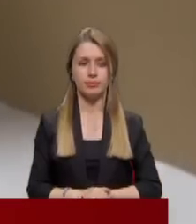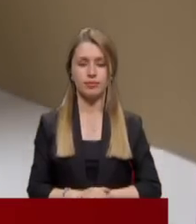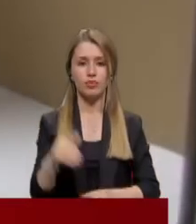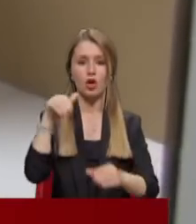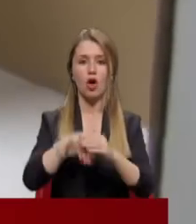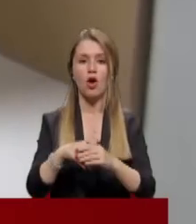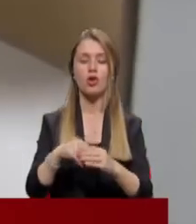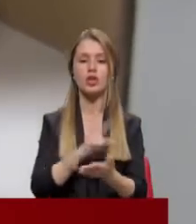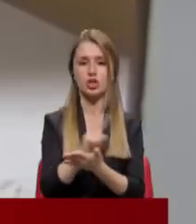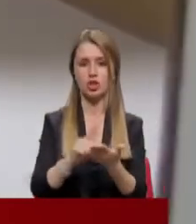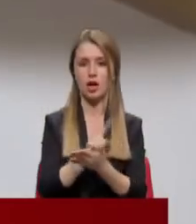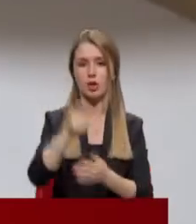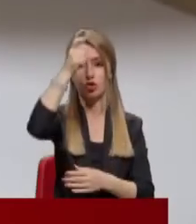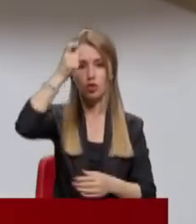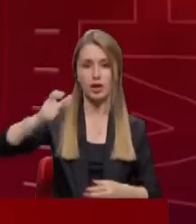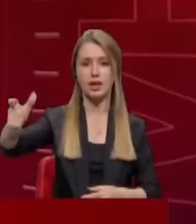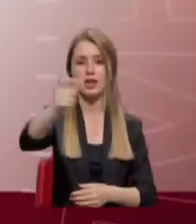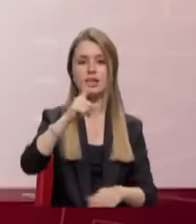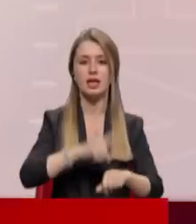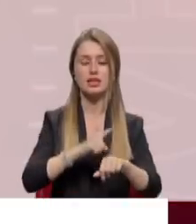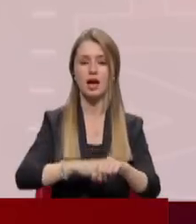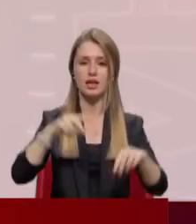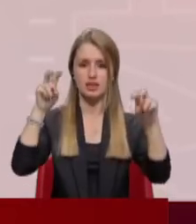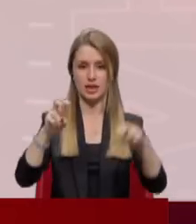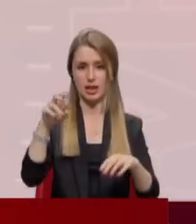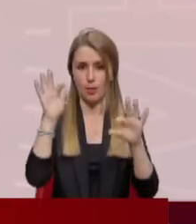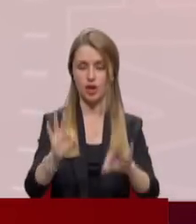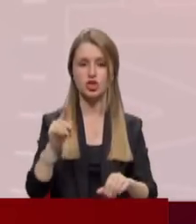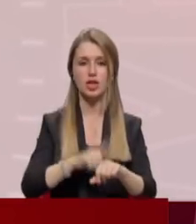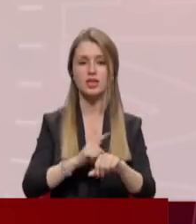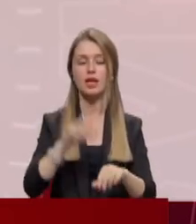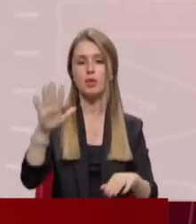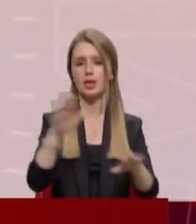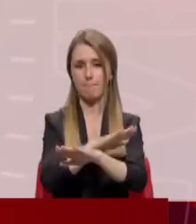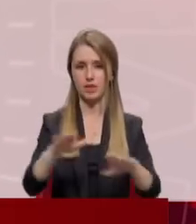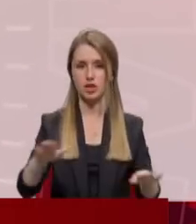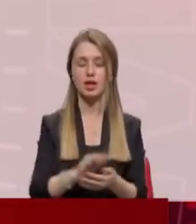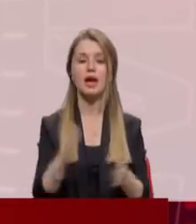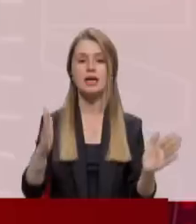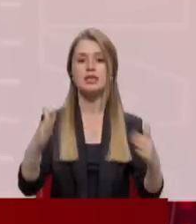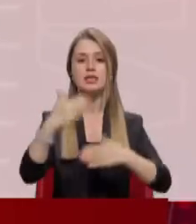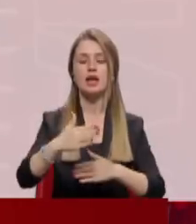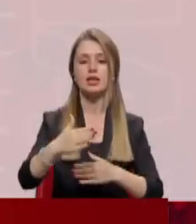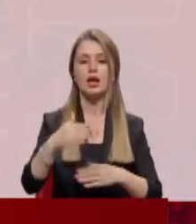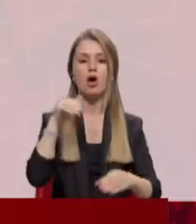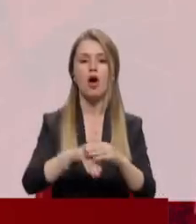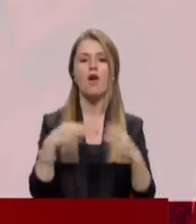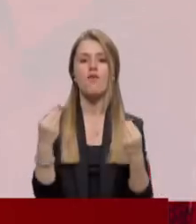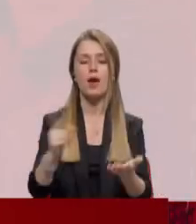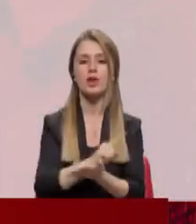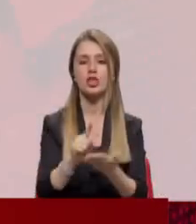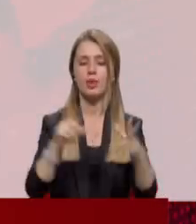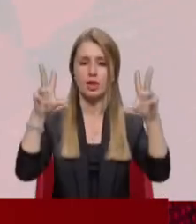Oy verme işlemleri Türkiye genelinde saat 8'de başlayacak. Saat 17'de sona erecek. Sandıklarda oy kullanma